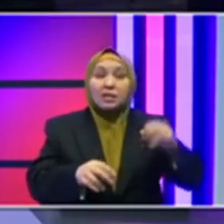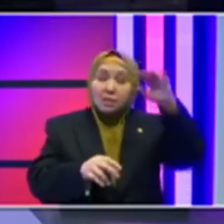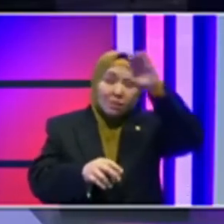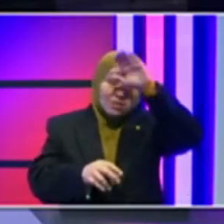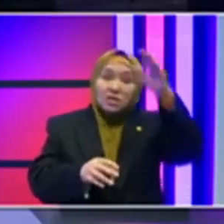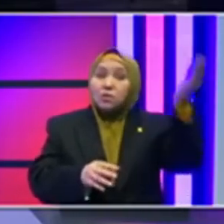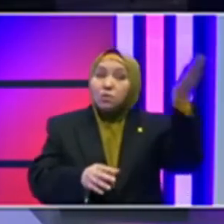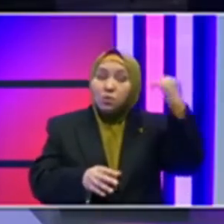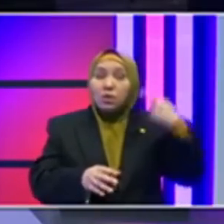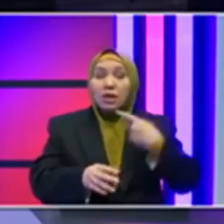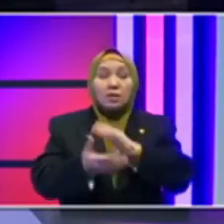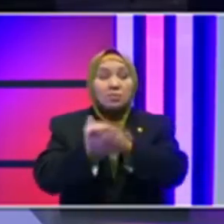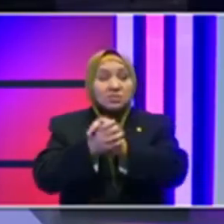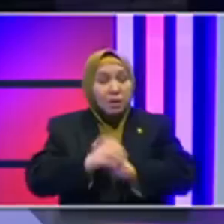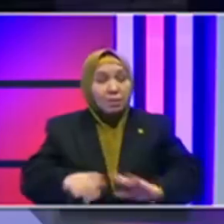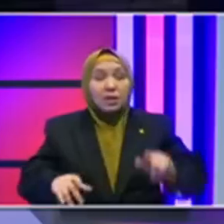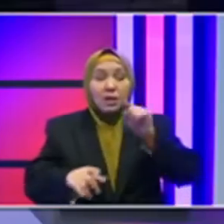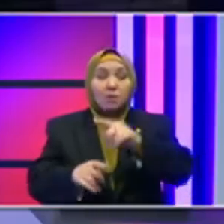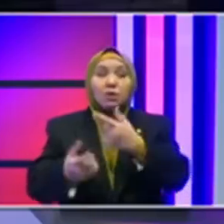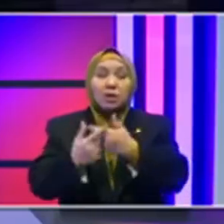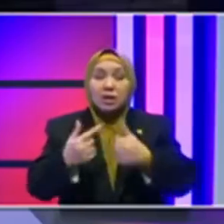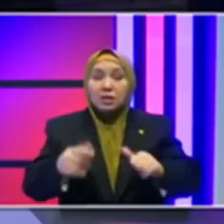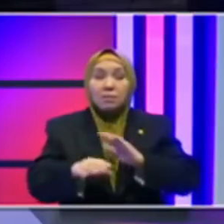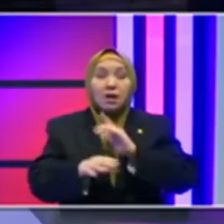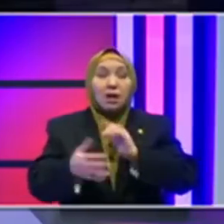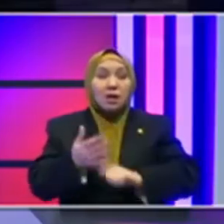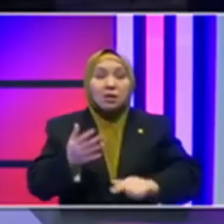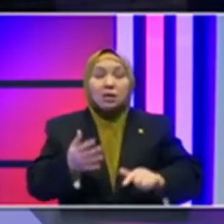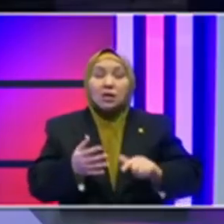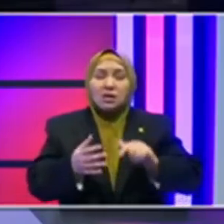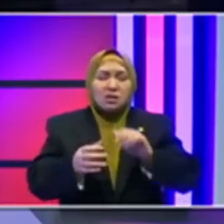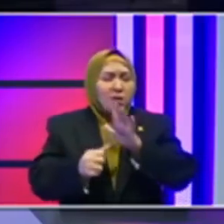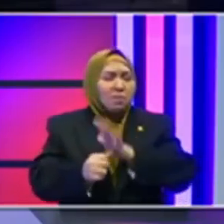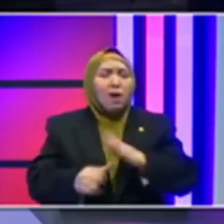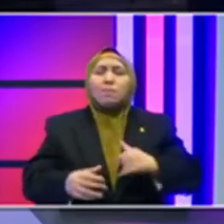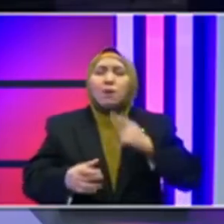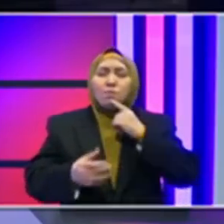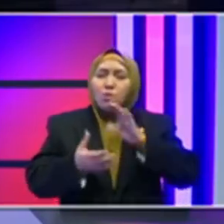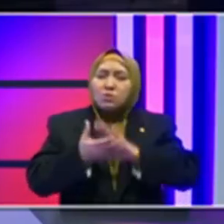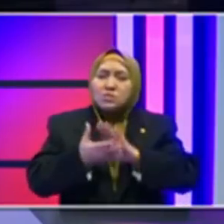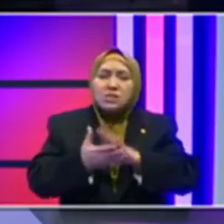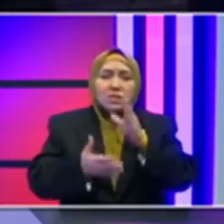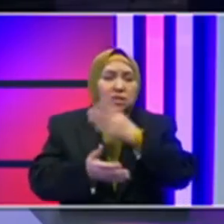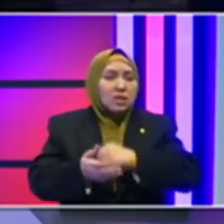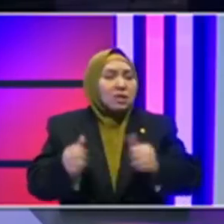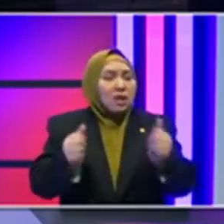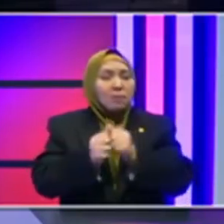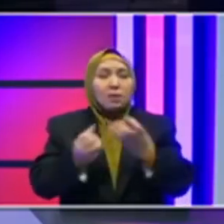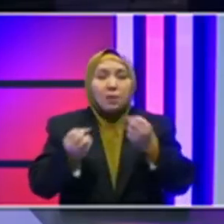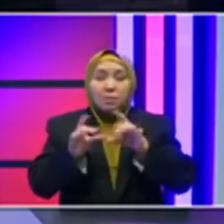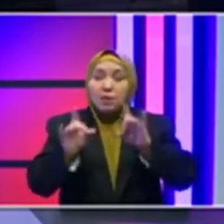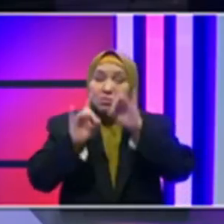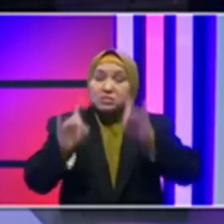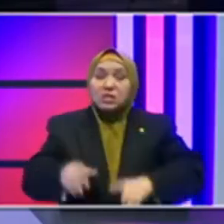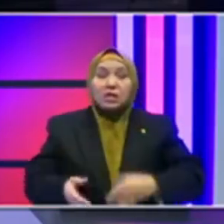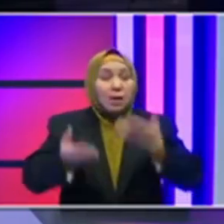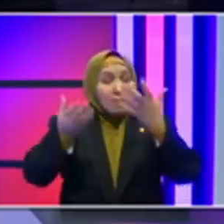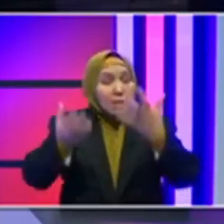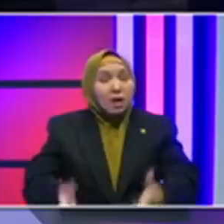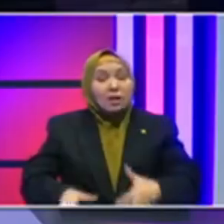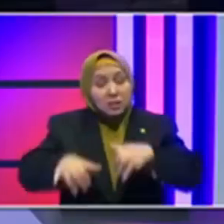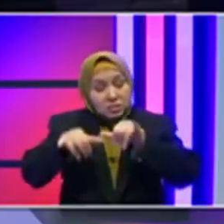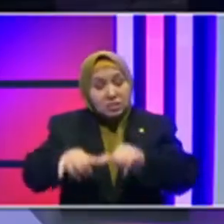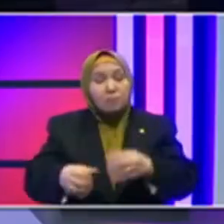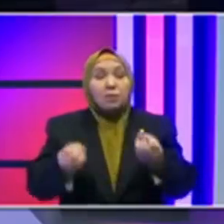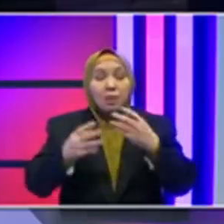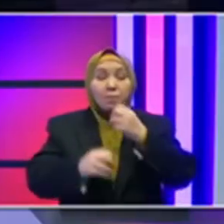lalu selamatkan engkau daripada kesulitan yang besar kami mengujimu dengan beberapa ujian yang berat lalu engkau tinggal beberapa tahun